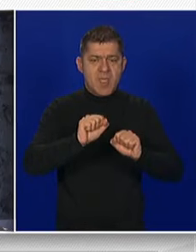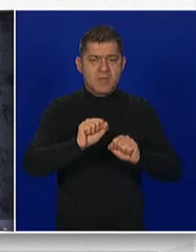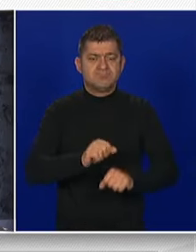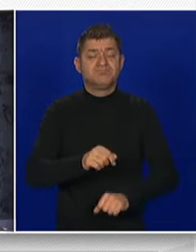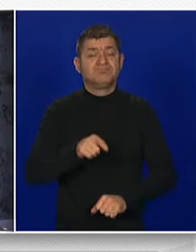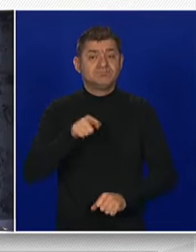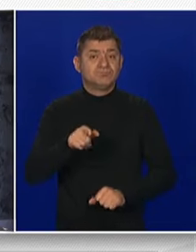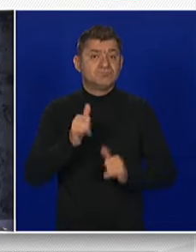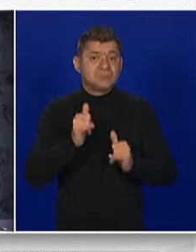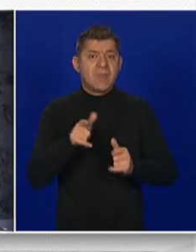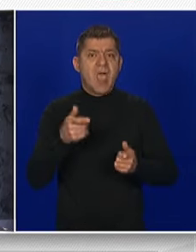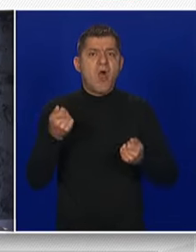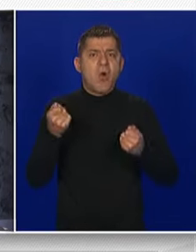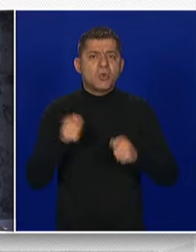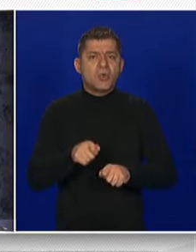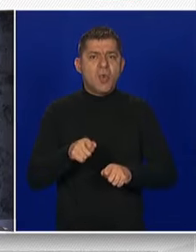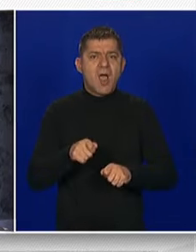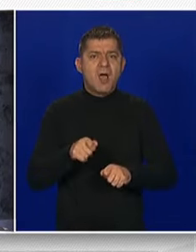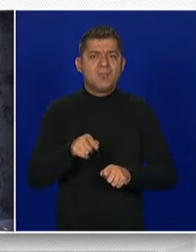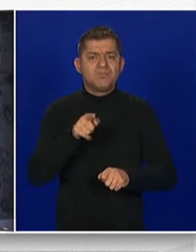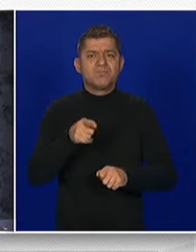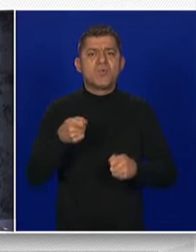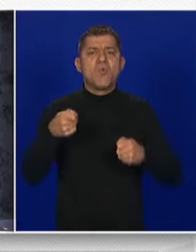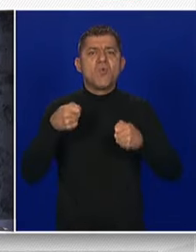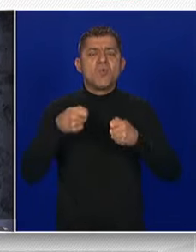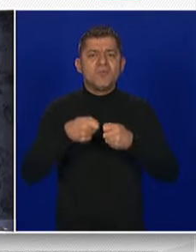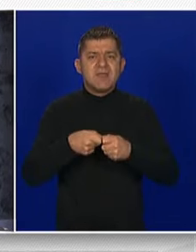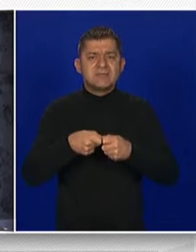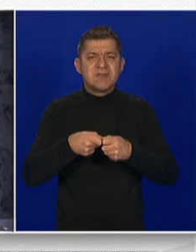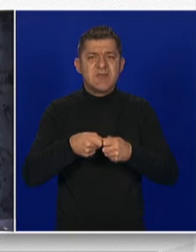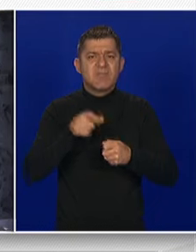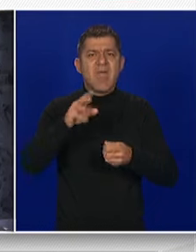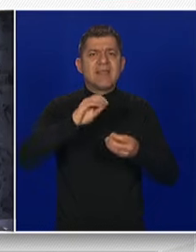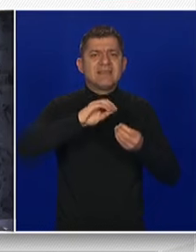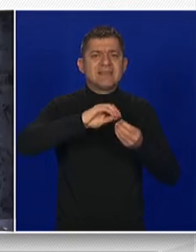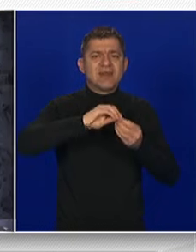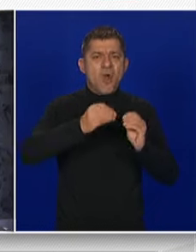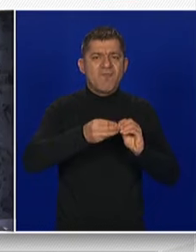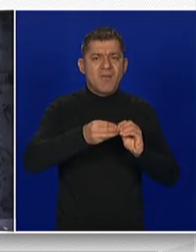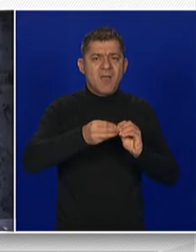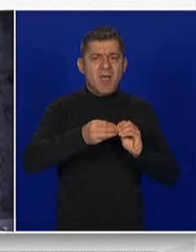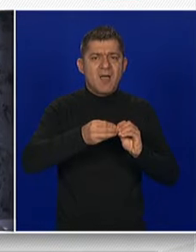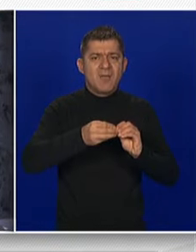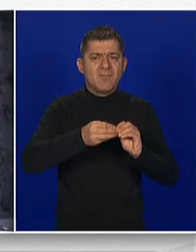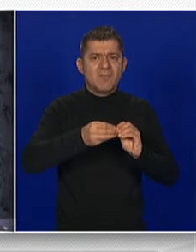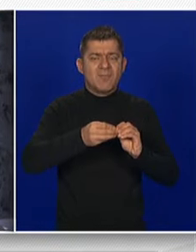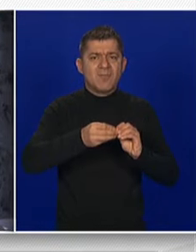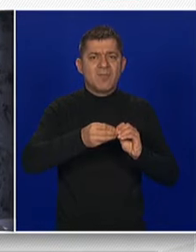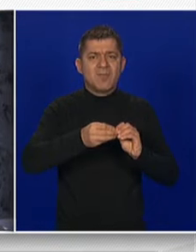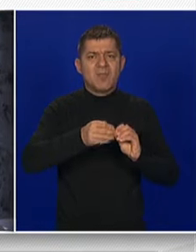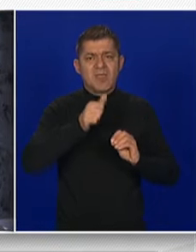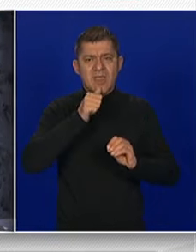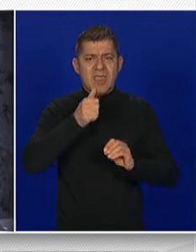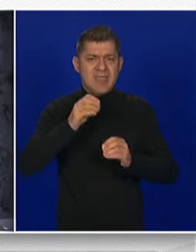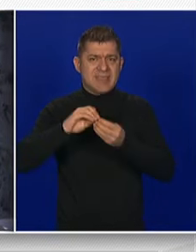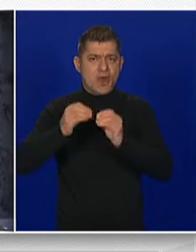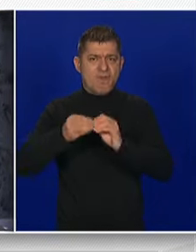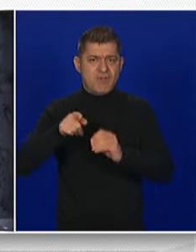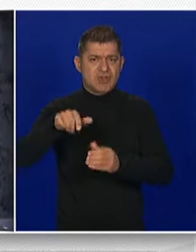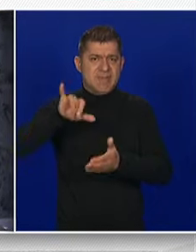odluka vezana za djelatnost trgovina u prodavaonicama i trgovačkim